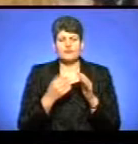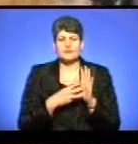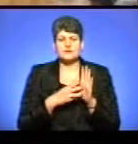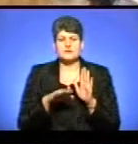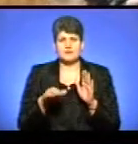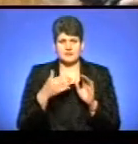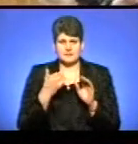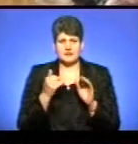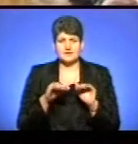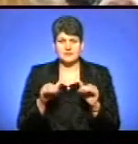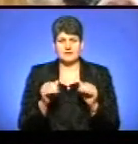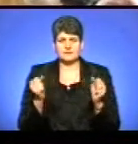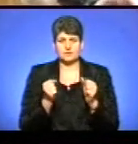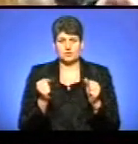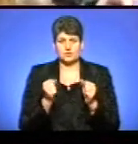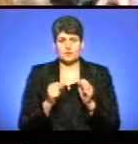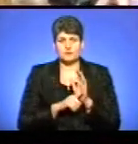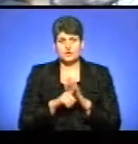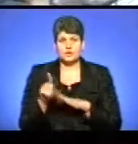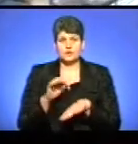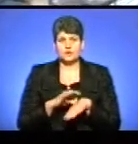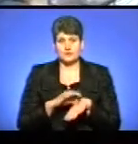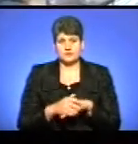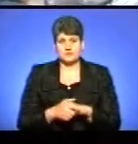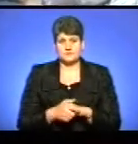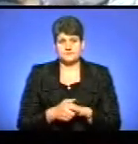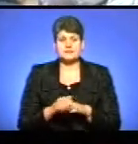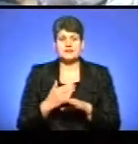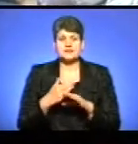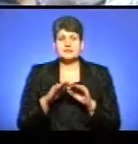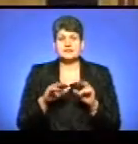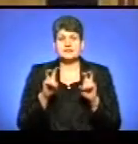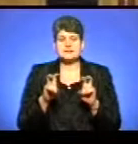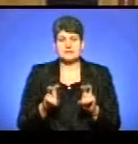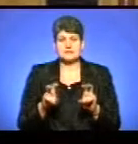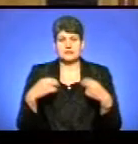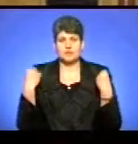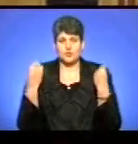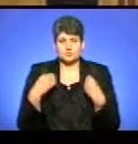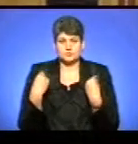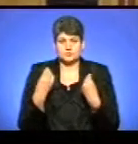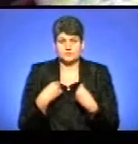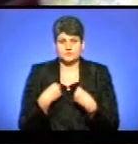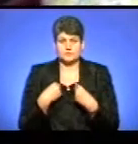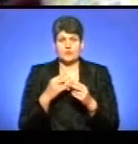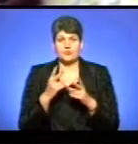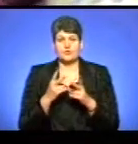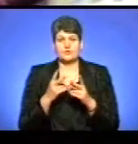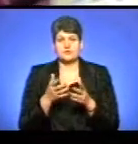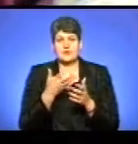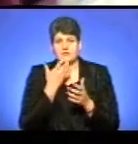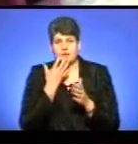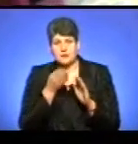дітей, тобто діти від холоду, вони почали хворіти. Частина дітей сидить у верхньому одязі, у декого на стільцях